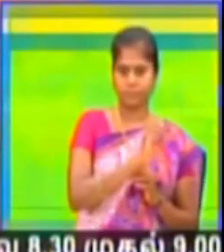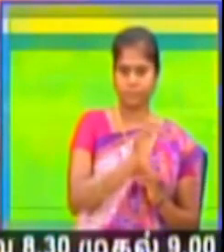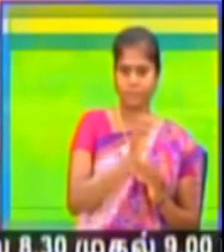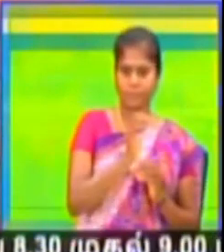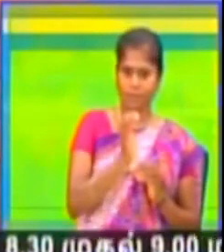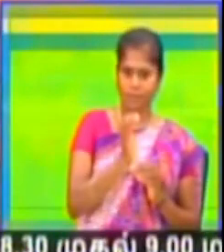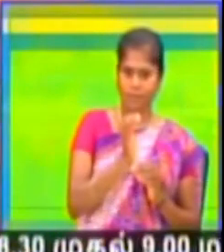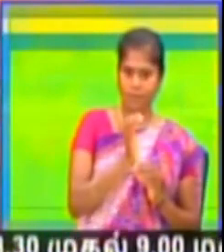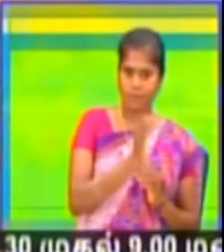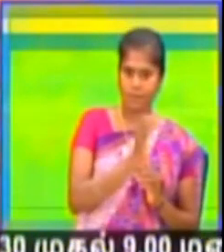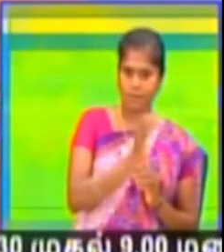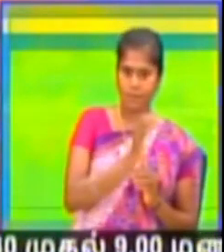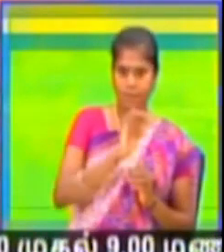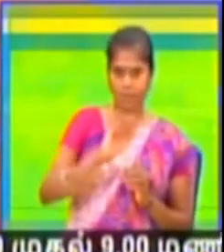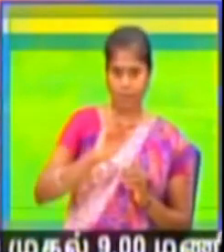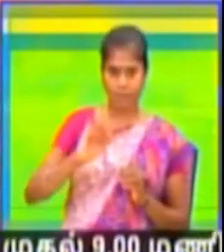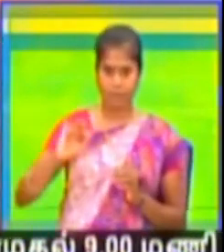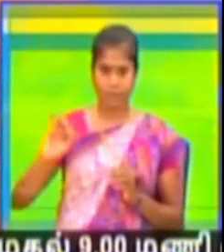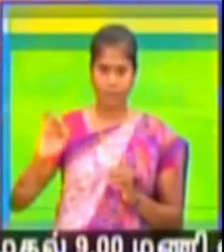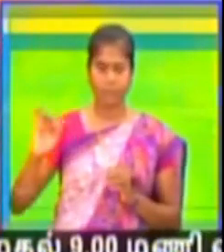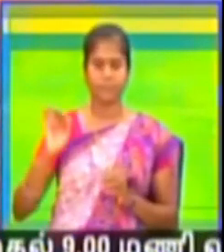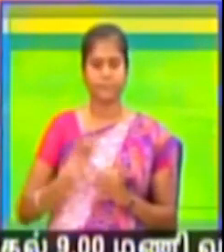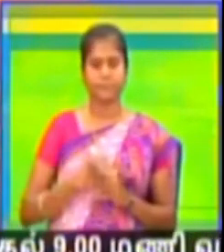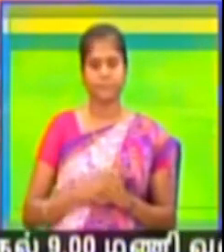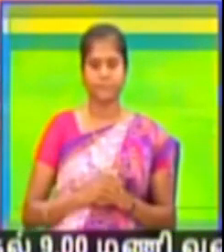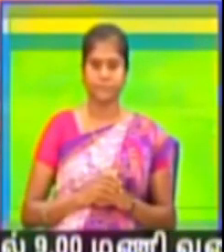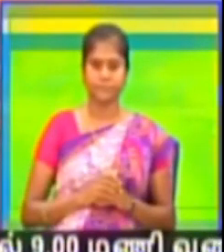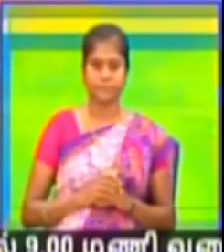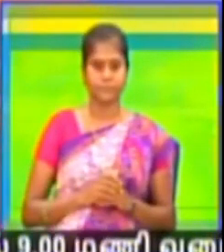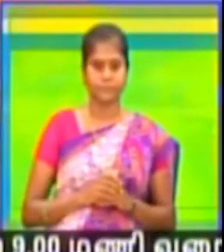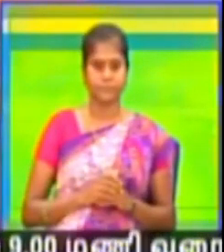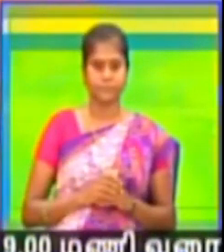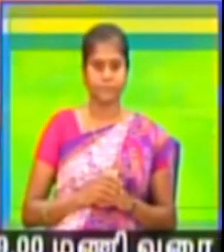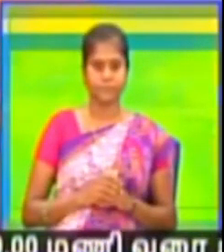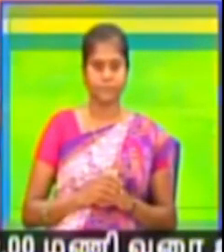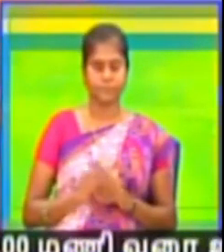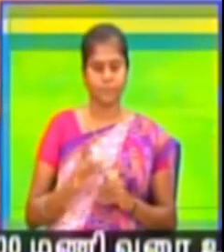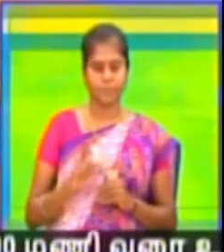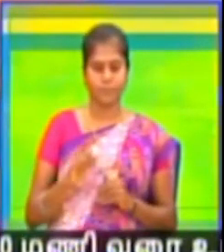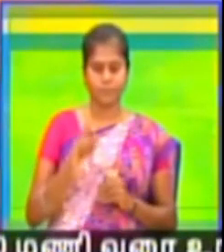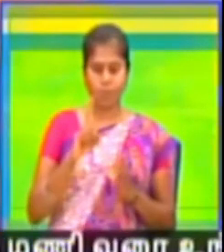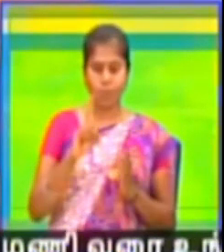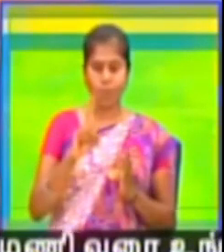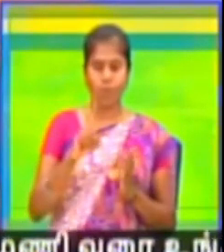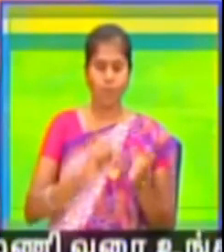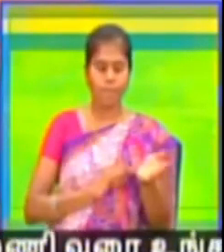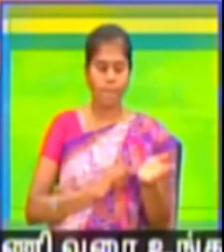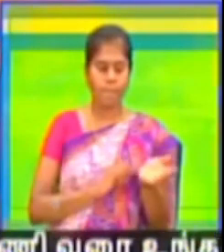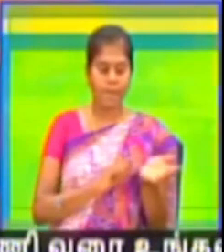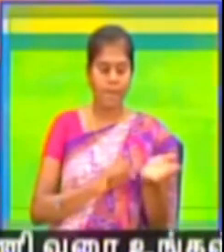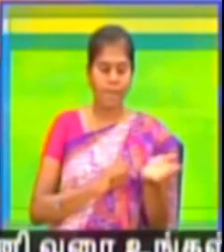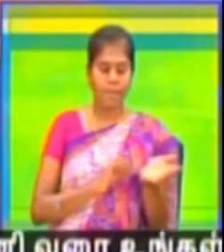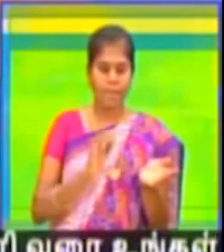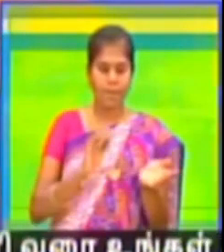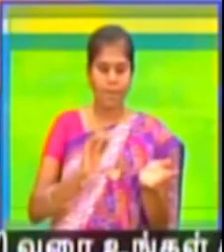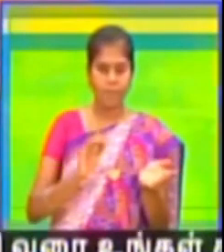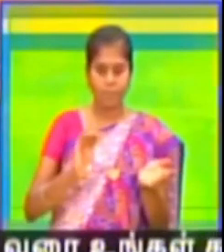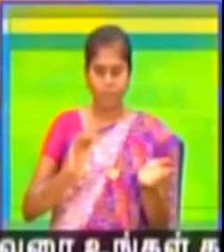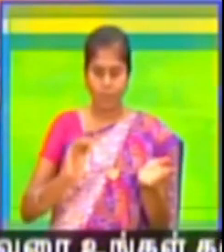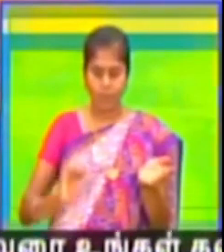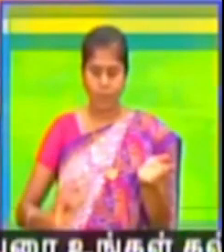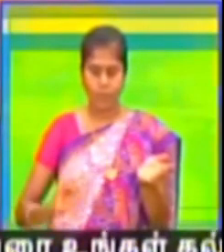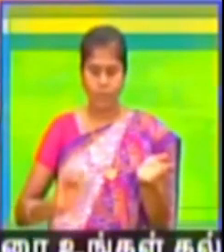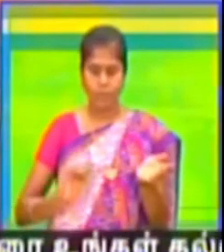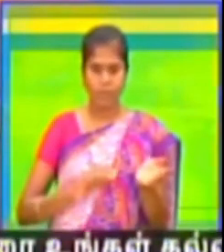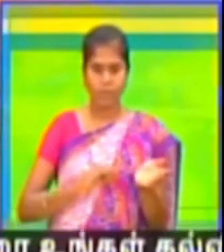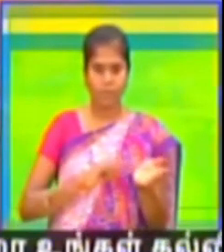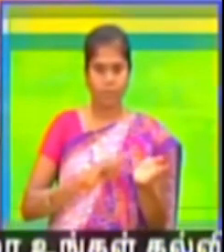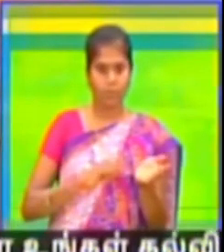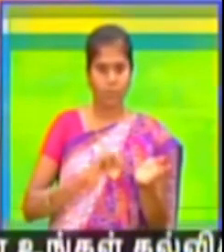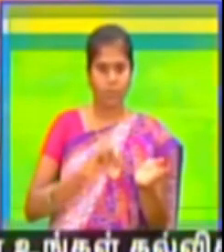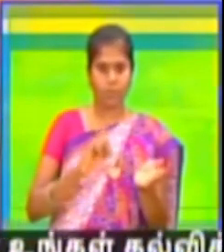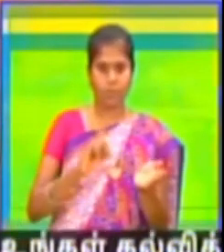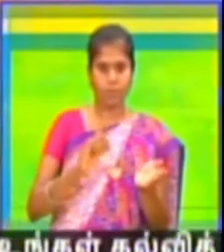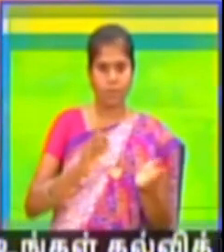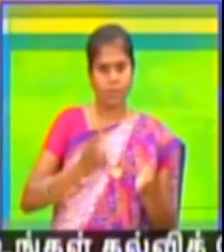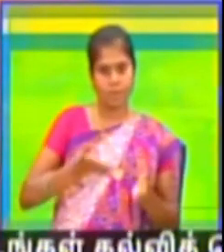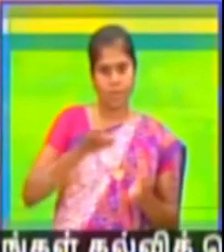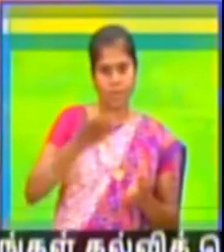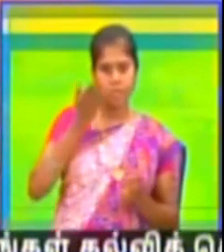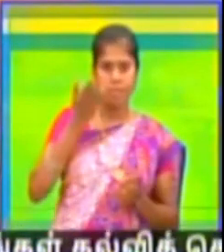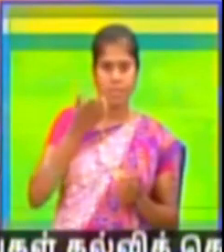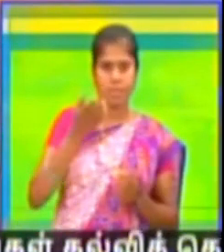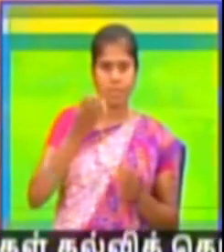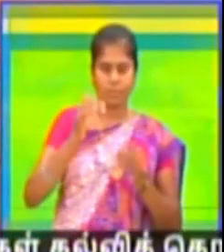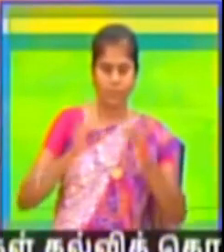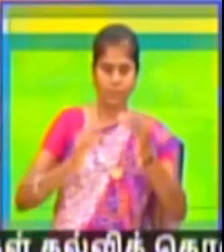செல்ல 1 மணி நேரம் கழித்து கொண்டே செல்ல வேண்டும். இப்படிதான் நம்ம நேரத்தை கணக்கிடணும். இதுல இந்த